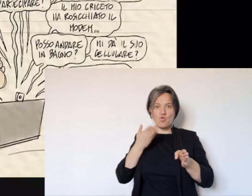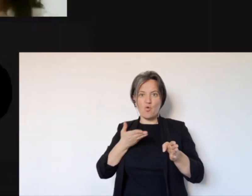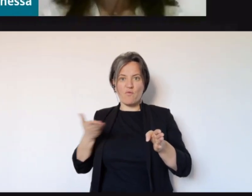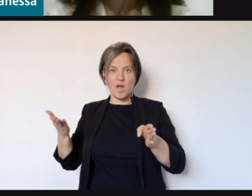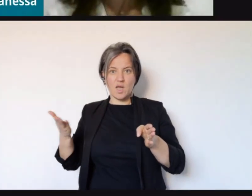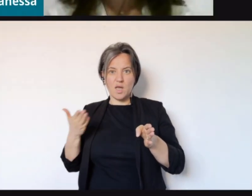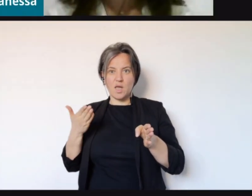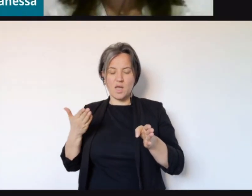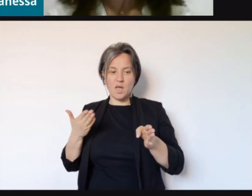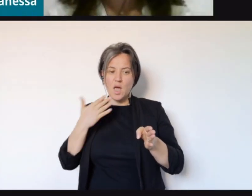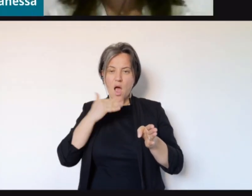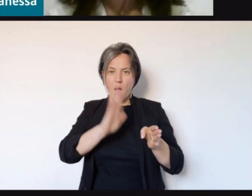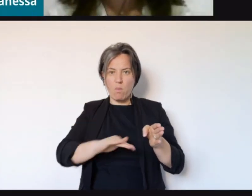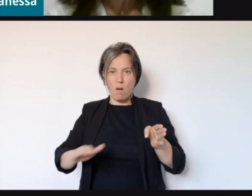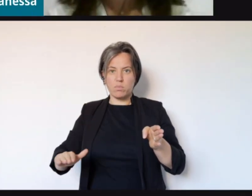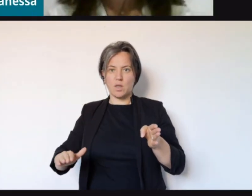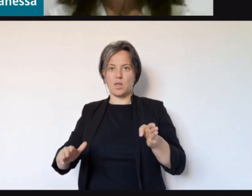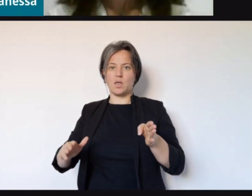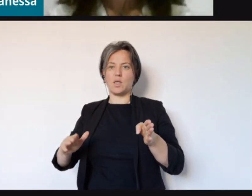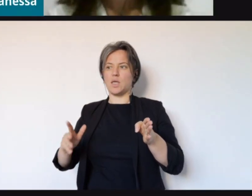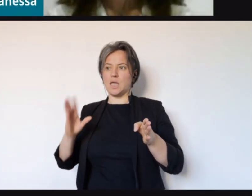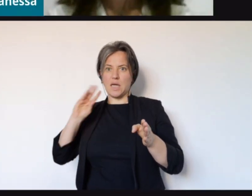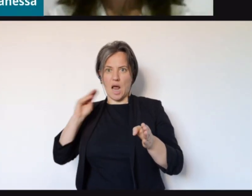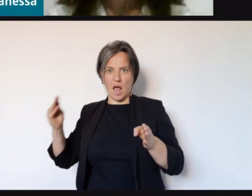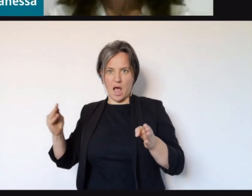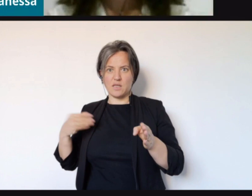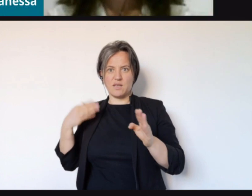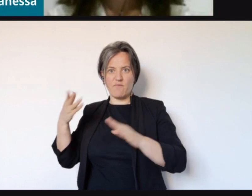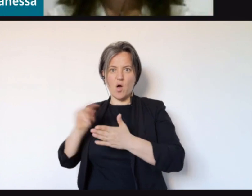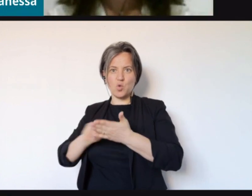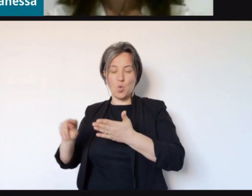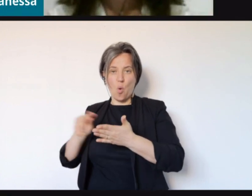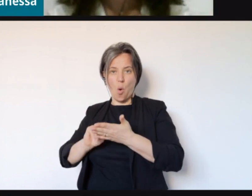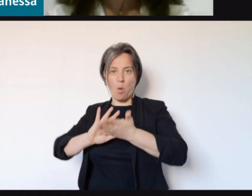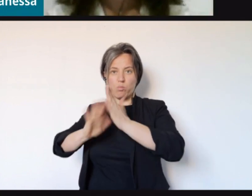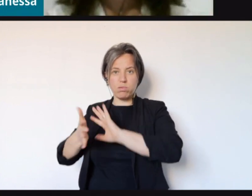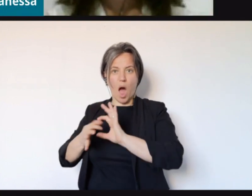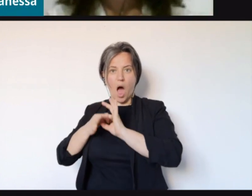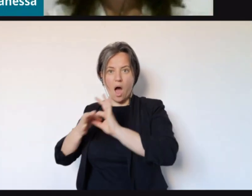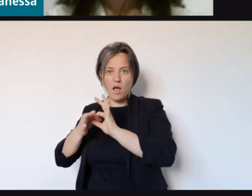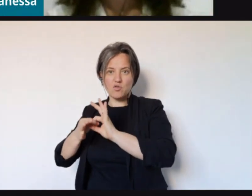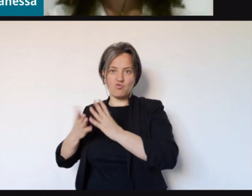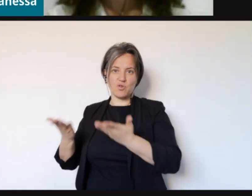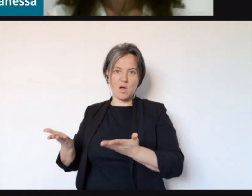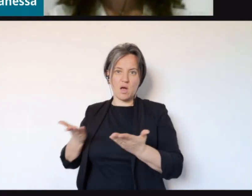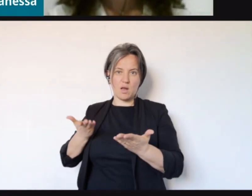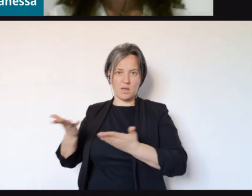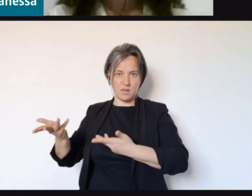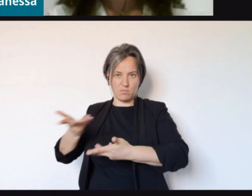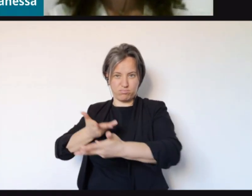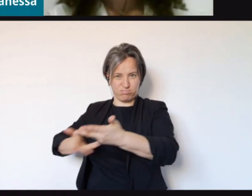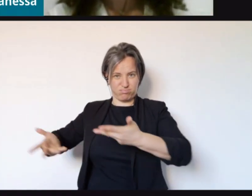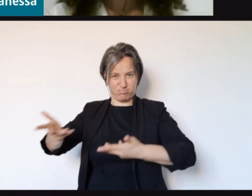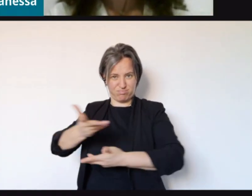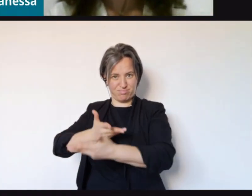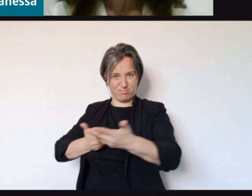le giovani generazioni, i bambini e i ragazzi.